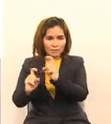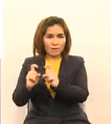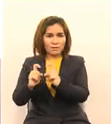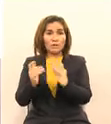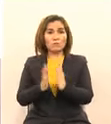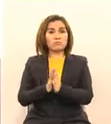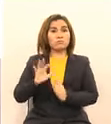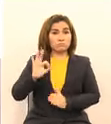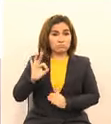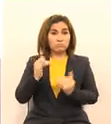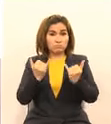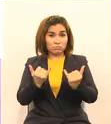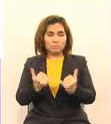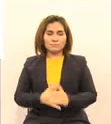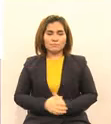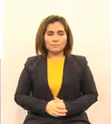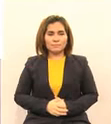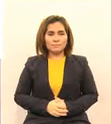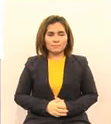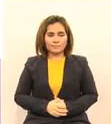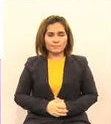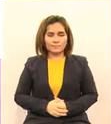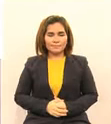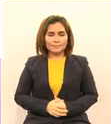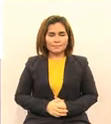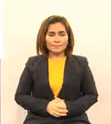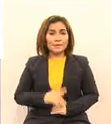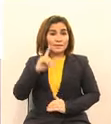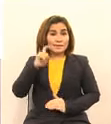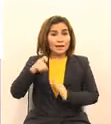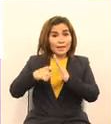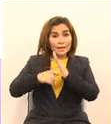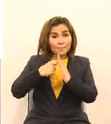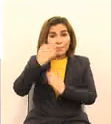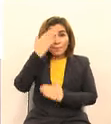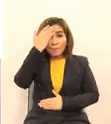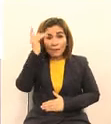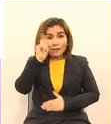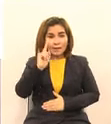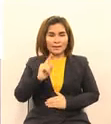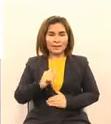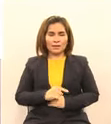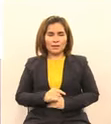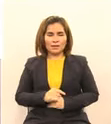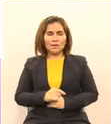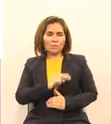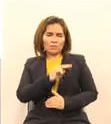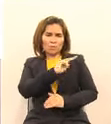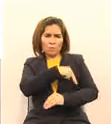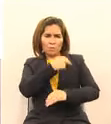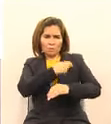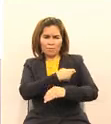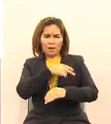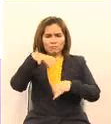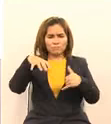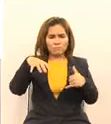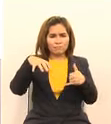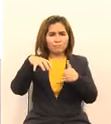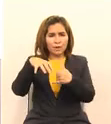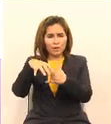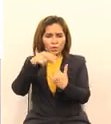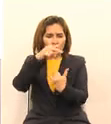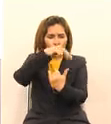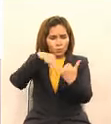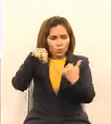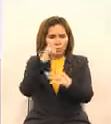งนี้เนี่ยถ้าเป็นเพราะว่าเสียชีวิตจากการที่เข้าสู่สถานพยาบาลมาถึงมา